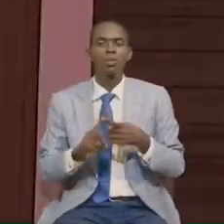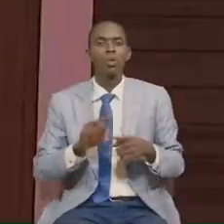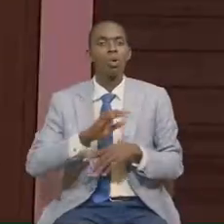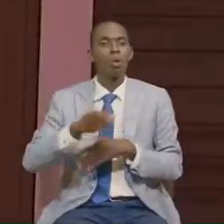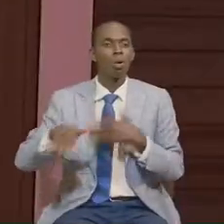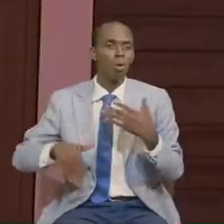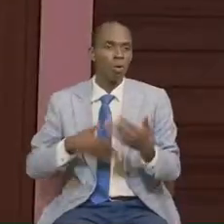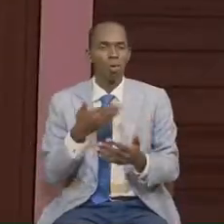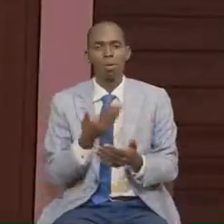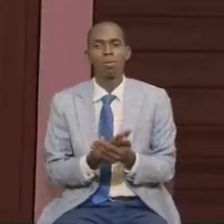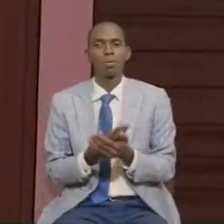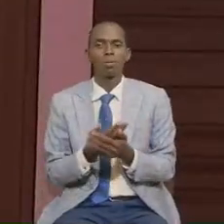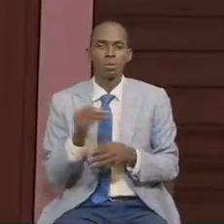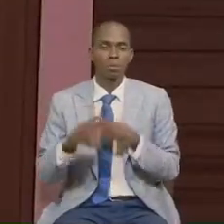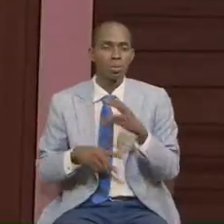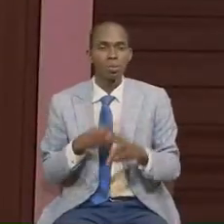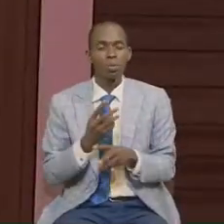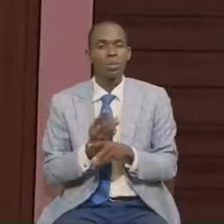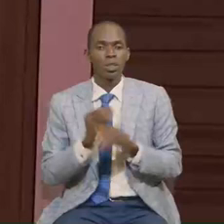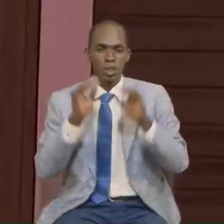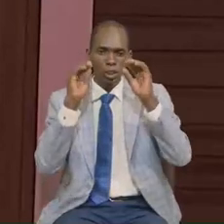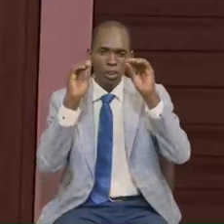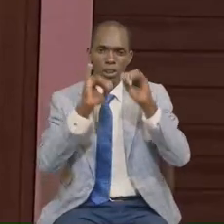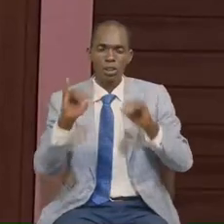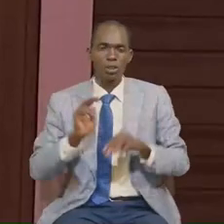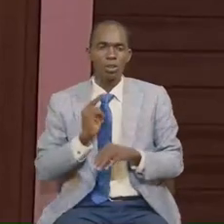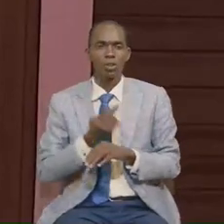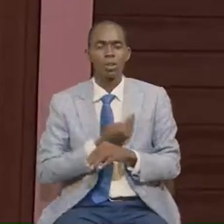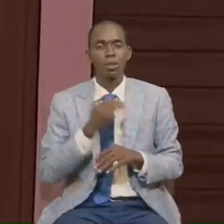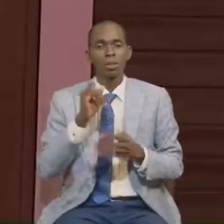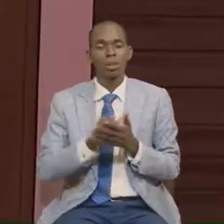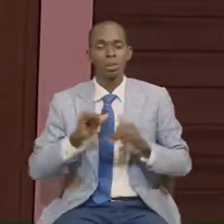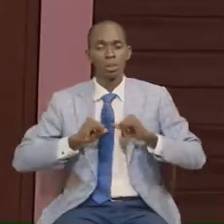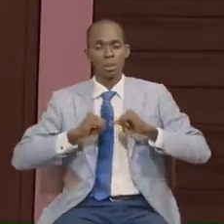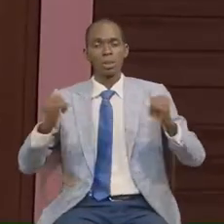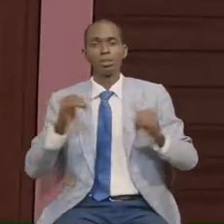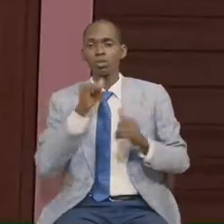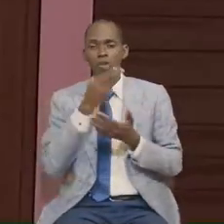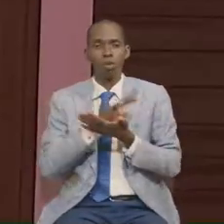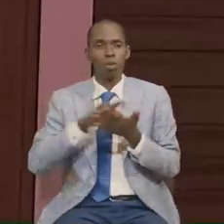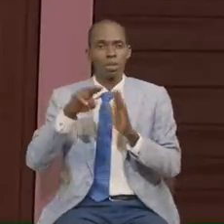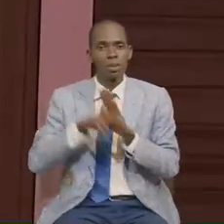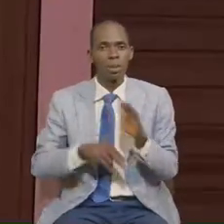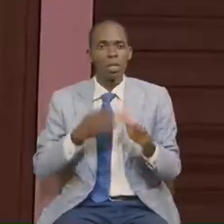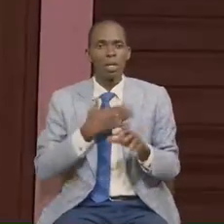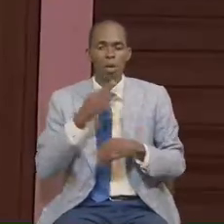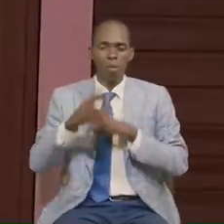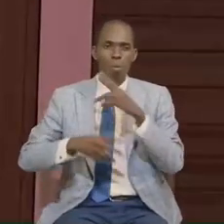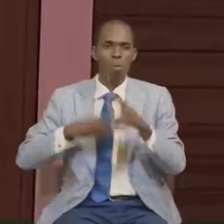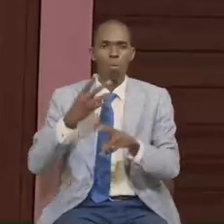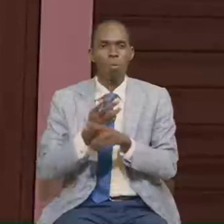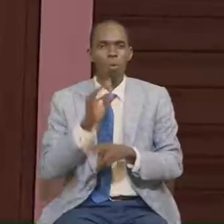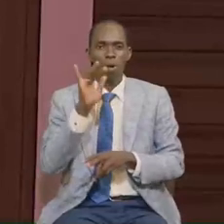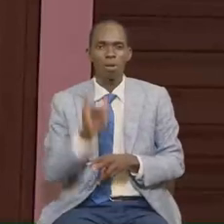bonnes œuvres. Elle nous enseigne à renoncer à l'impiété et aux convoitises mondaines et à